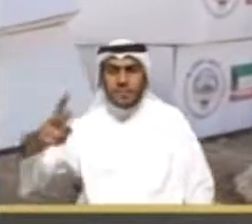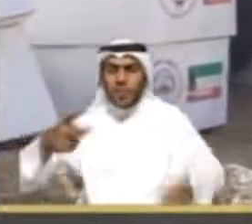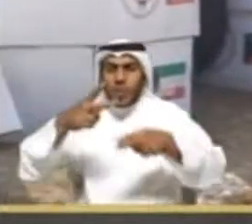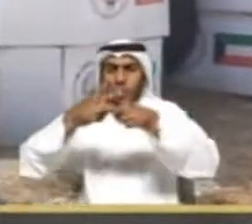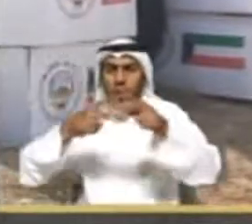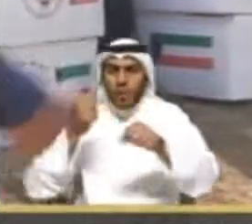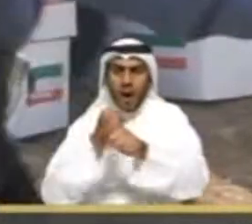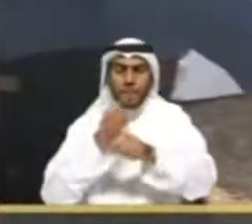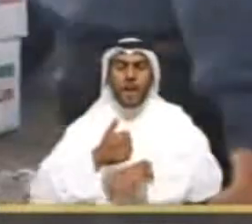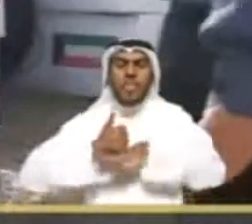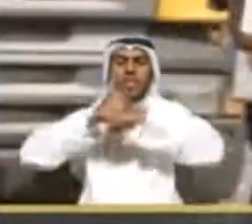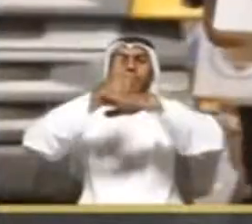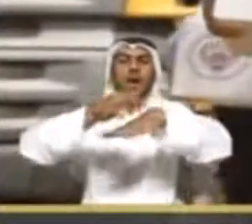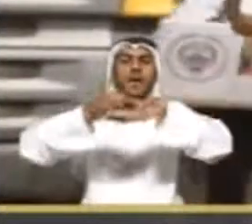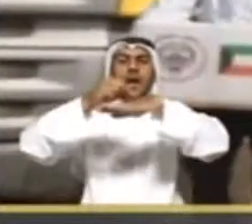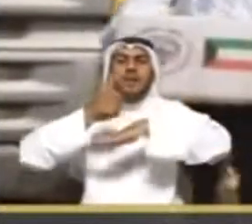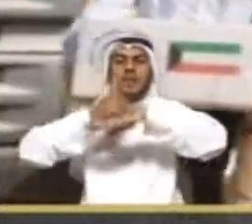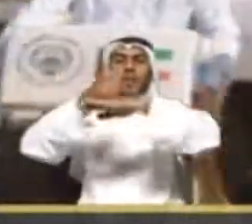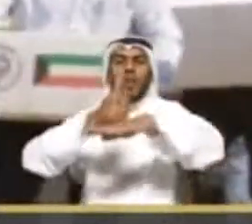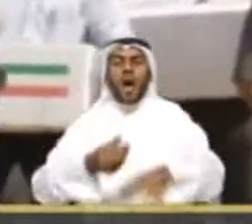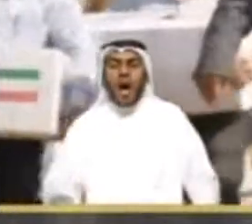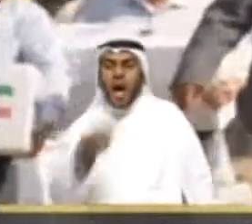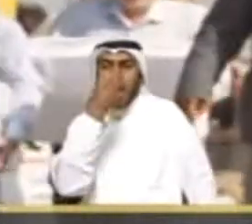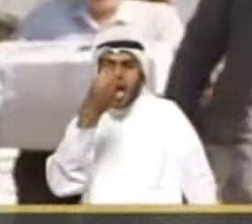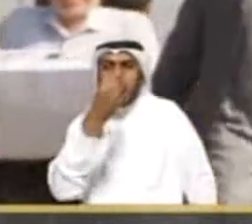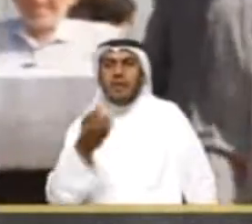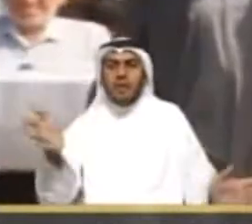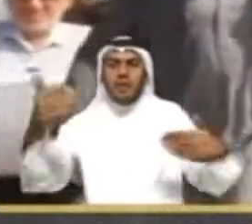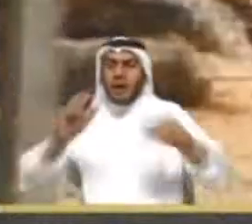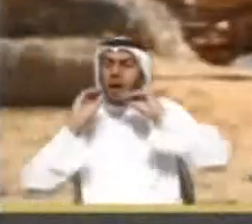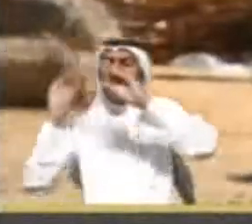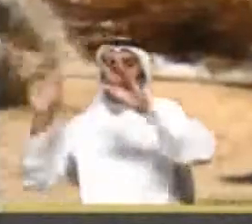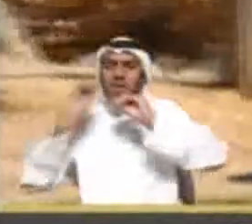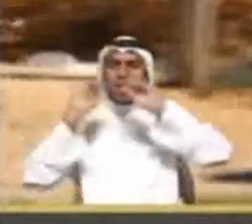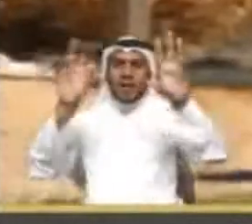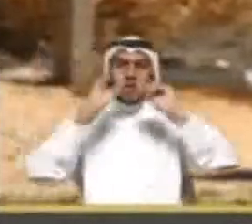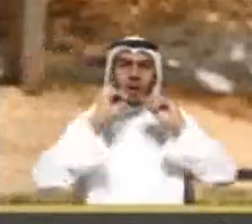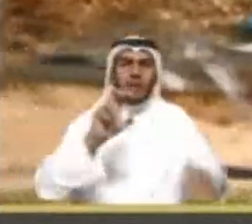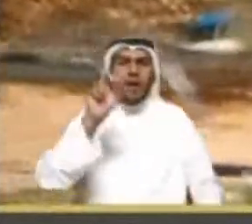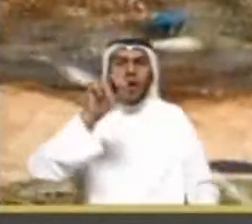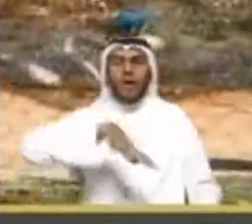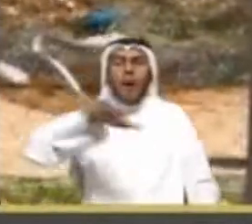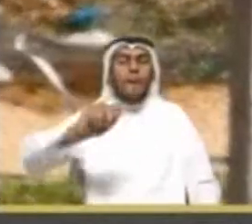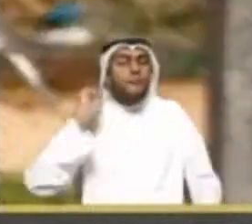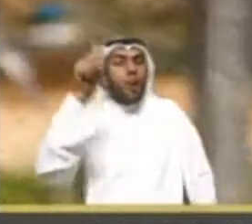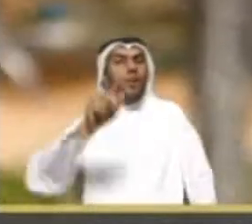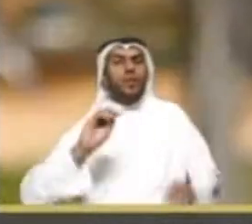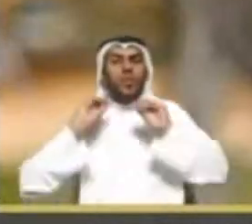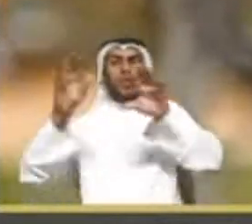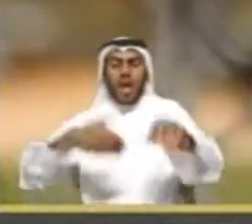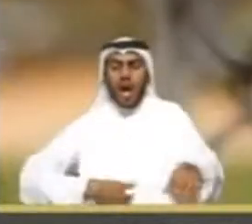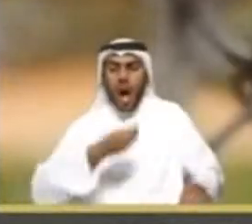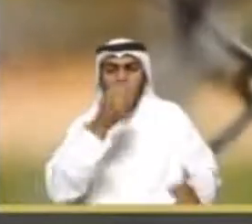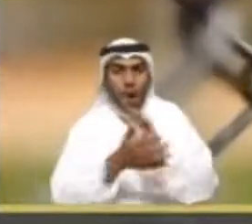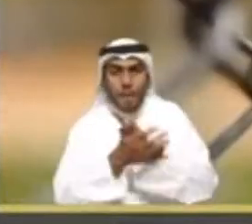الكويتي قافلة من المساعدات الغذائية والإنسانية إلى القرى المنكوبة بالمجاعة بالتعاون مع جمعية